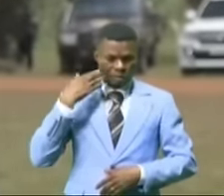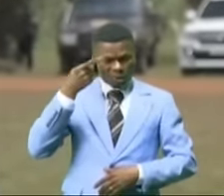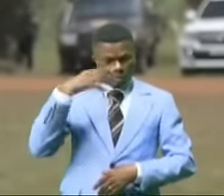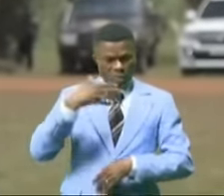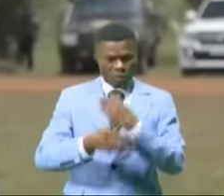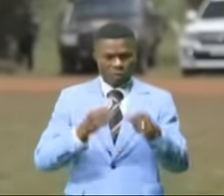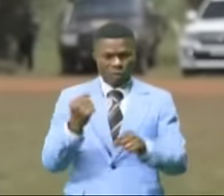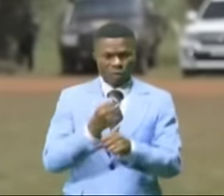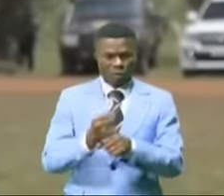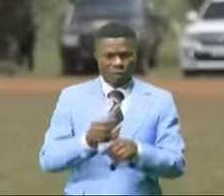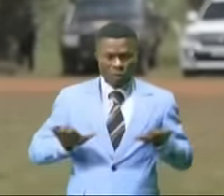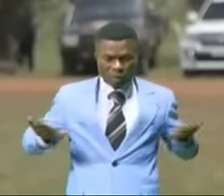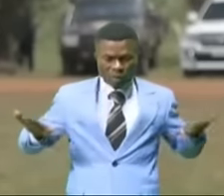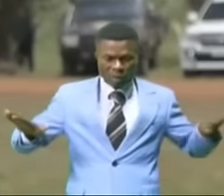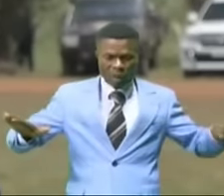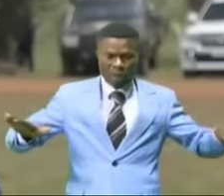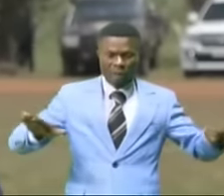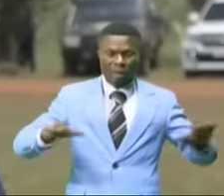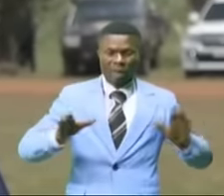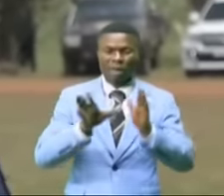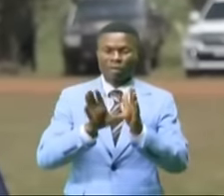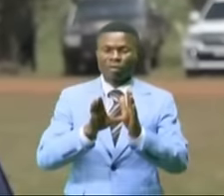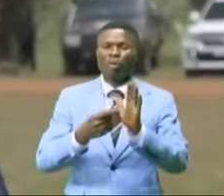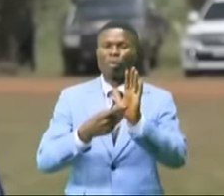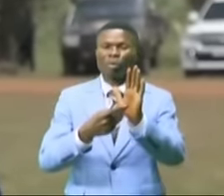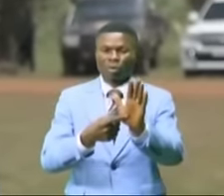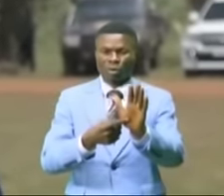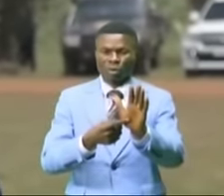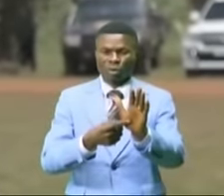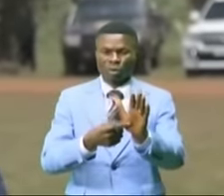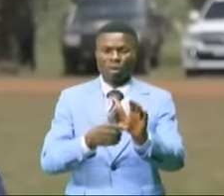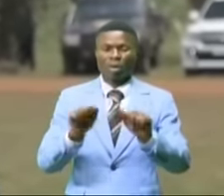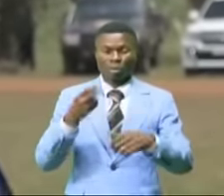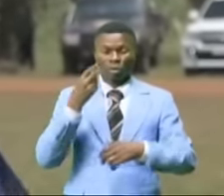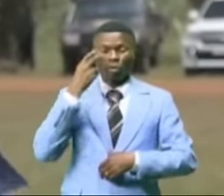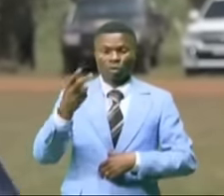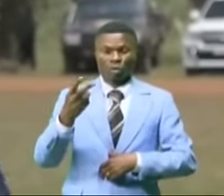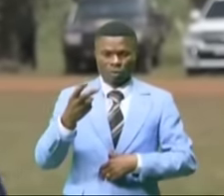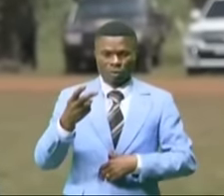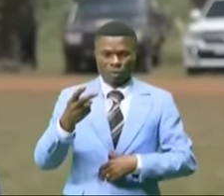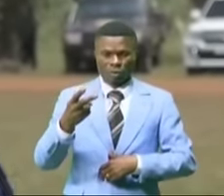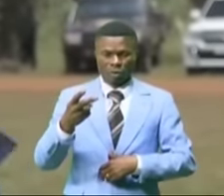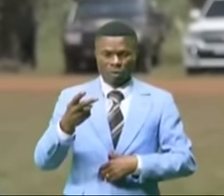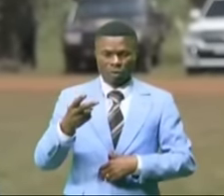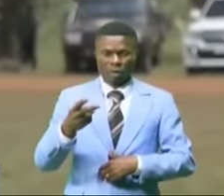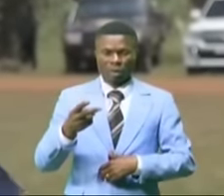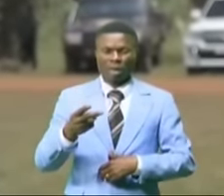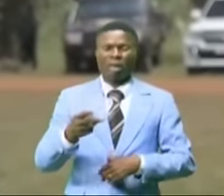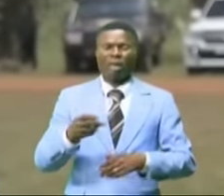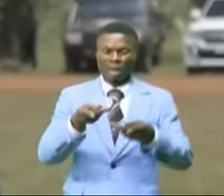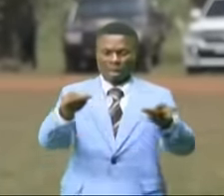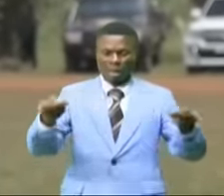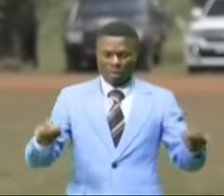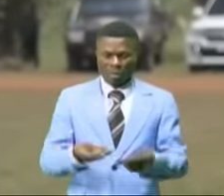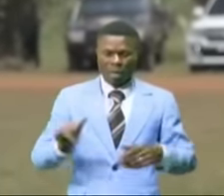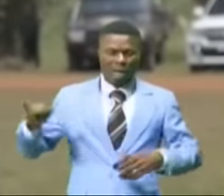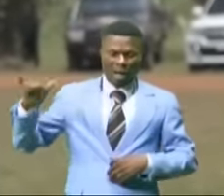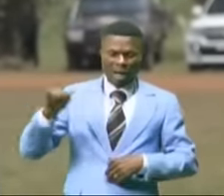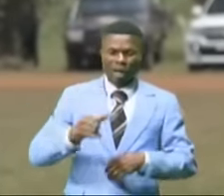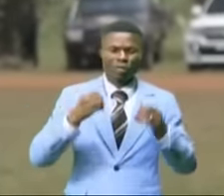fonctionnement d'un aéroport. Sur l'image, on peut voir la piste, les prêteurs, les tannements qui